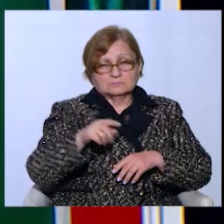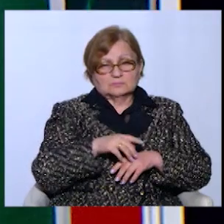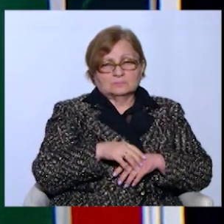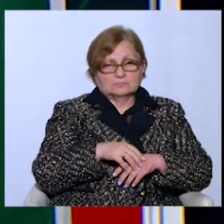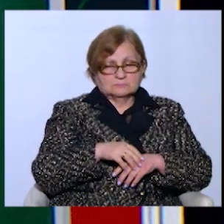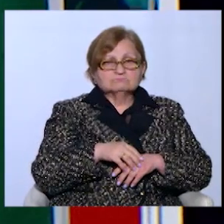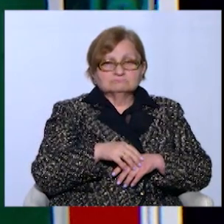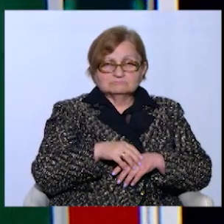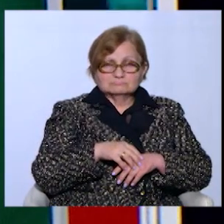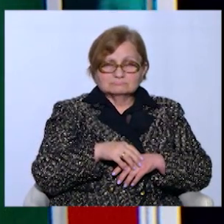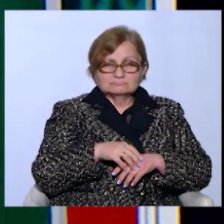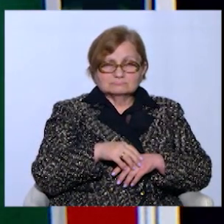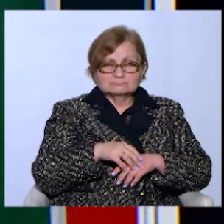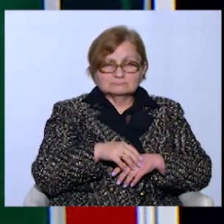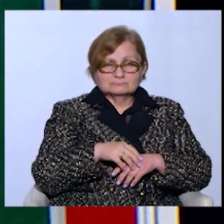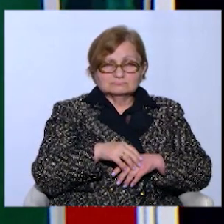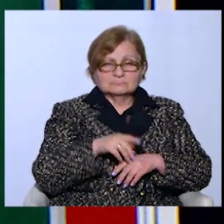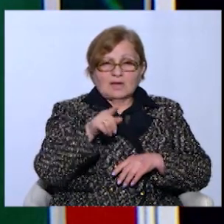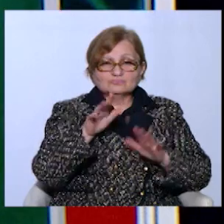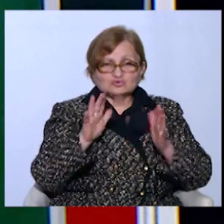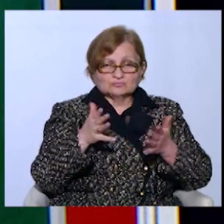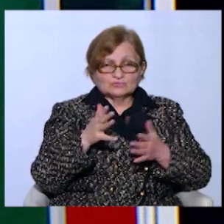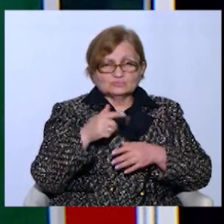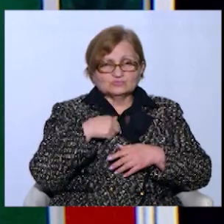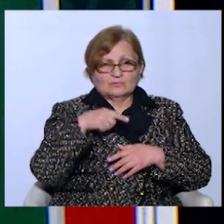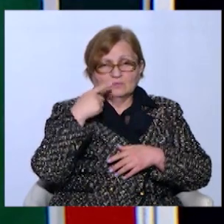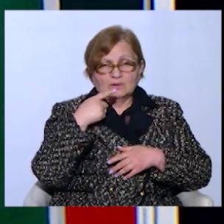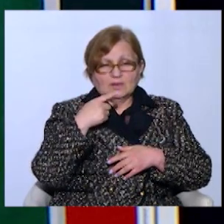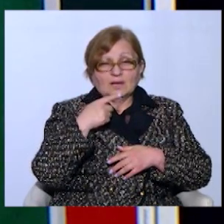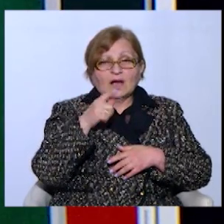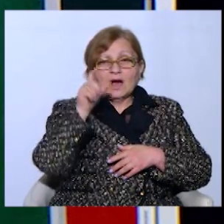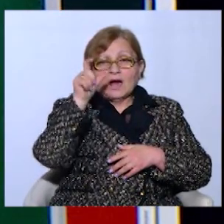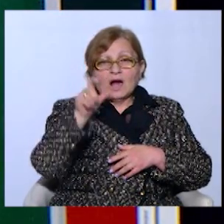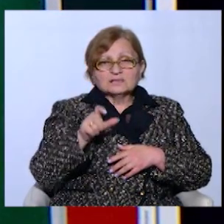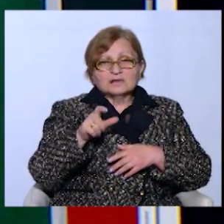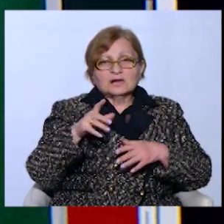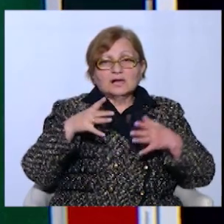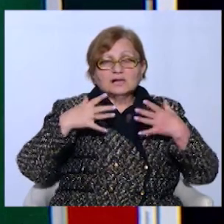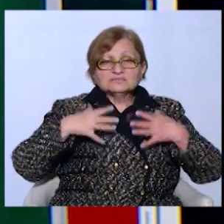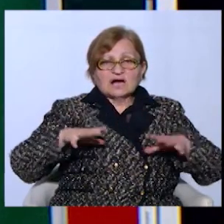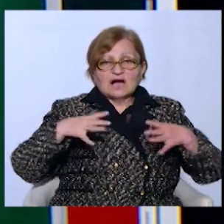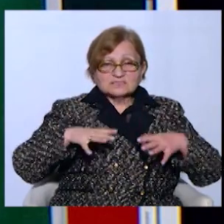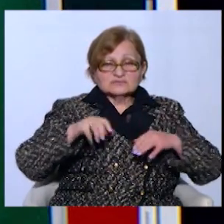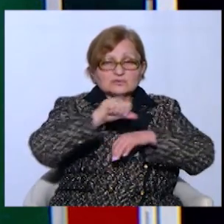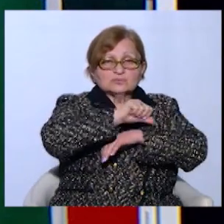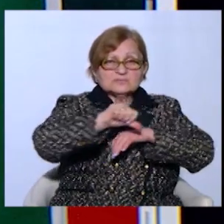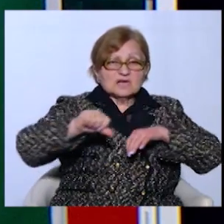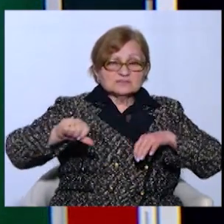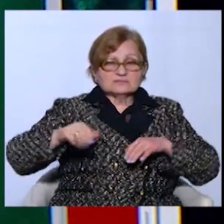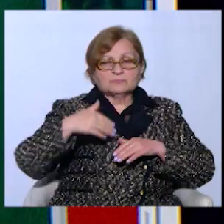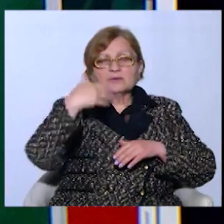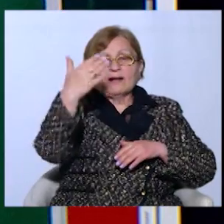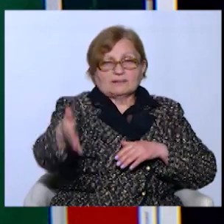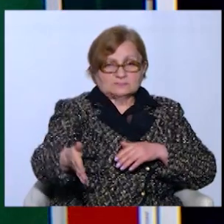შეიძლება აქაც იყოს. ამ შემთხვევაში ვიტყვით, რომ ადამიანი არის საქართველოს საზღვრებს გარეთ,